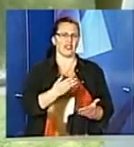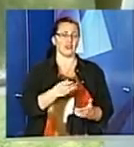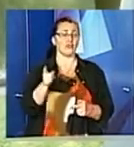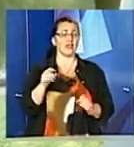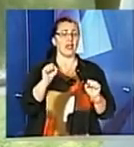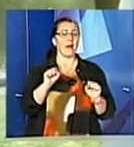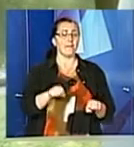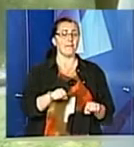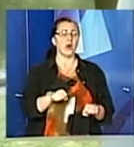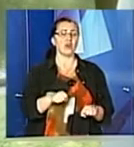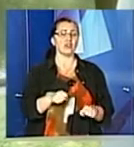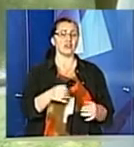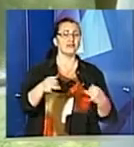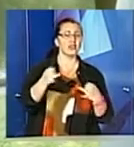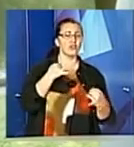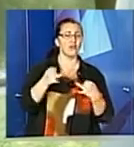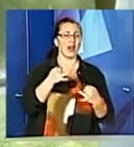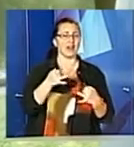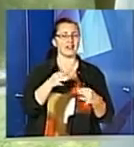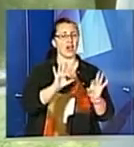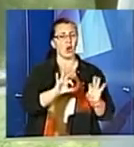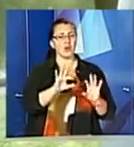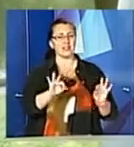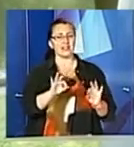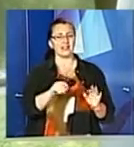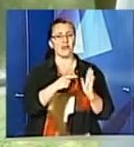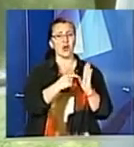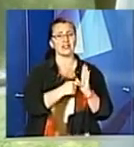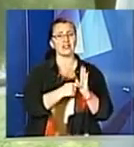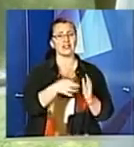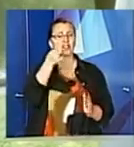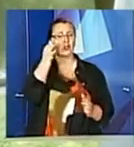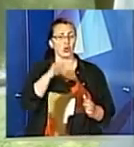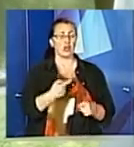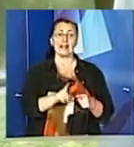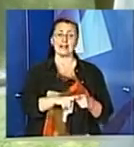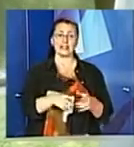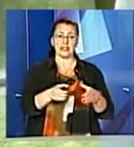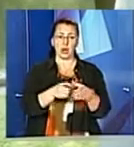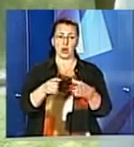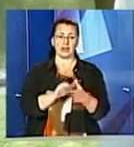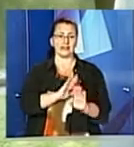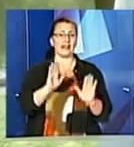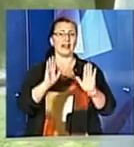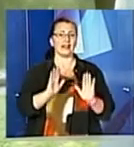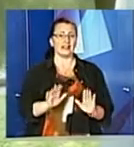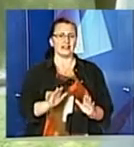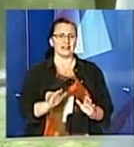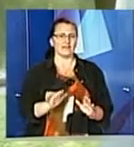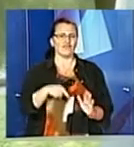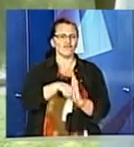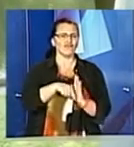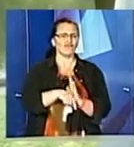мають змогу спілкуватись, поділитися досвідом. І що саме цікаво, що ті дитячі аматорські колективи, не тільки з міст великі і так далі, у